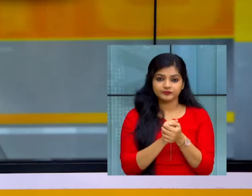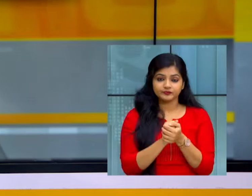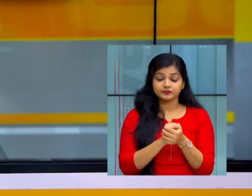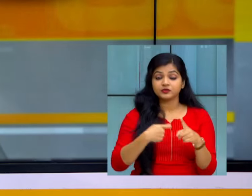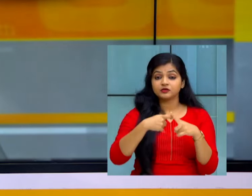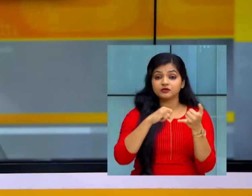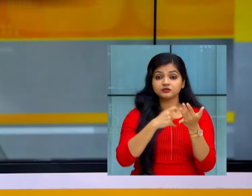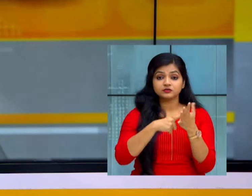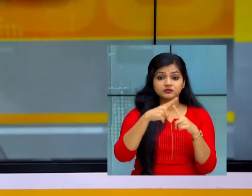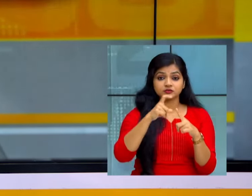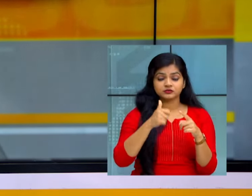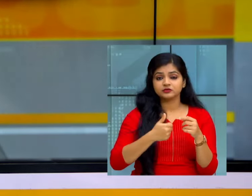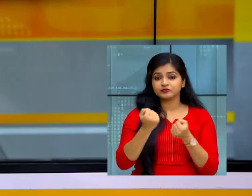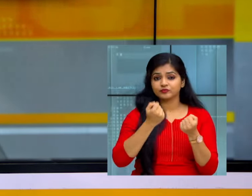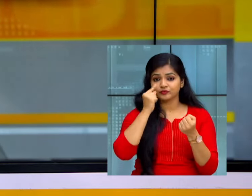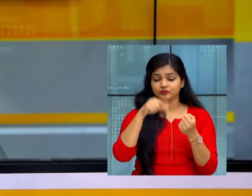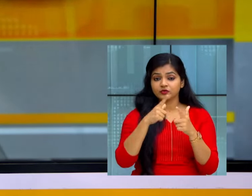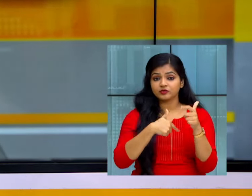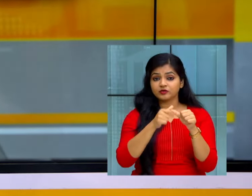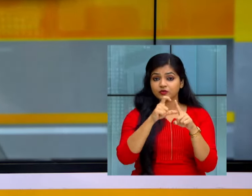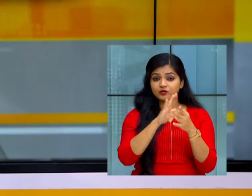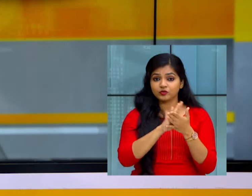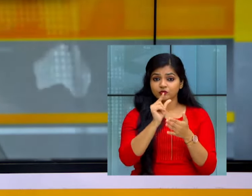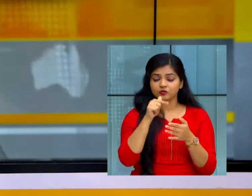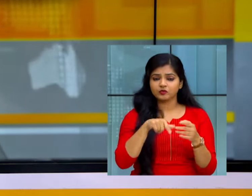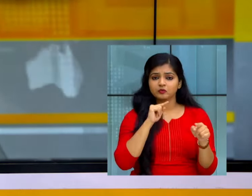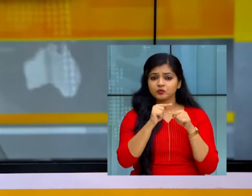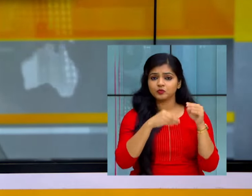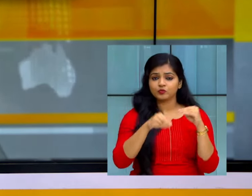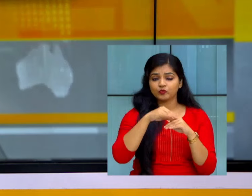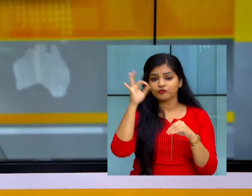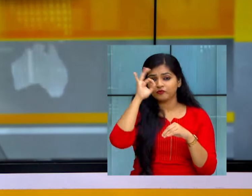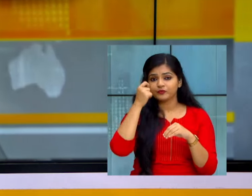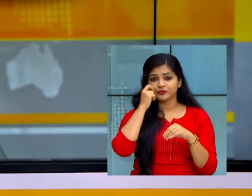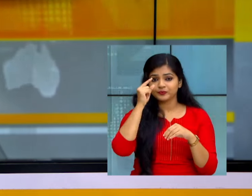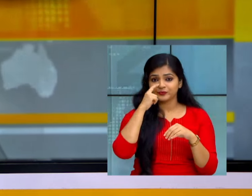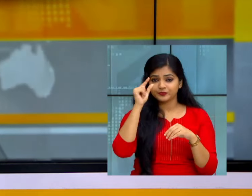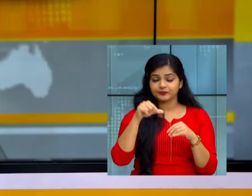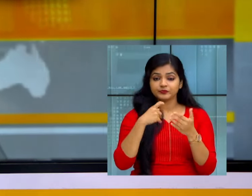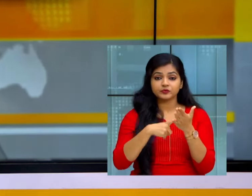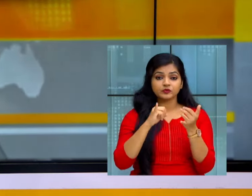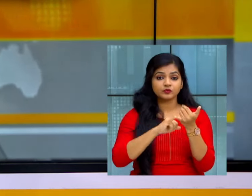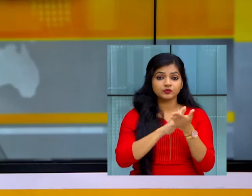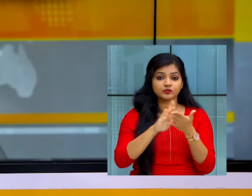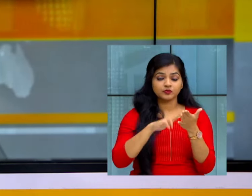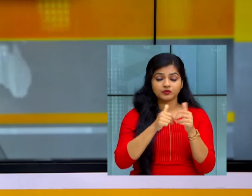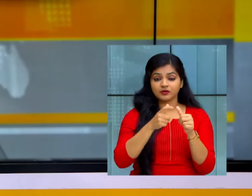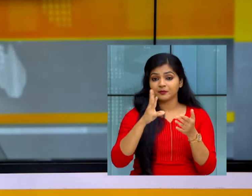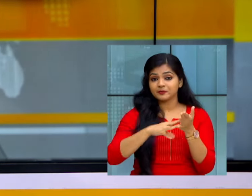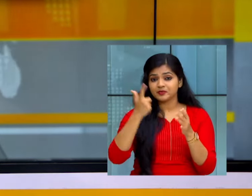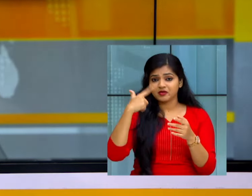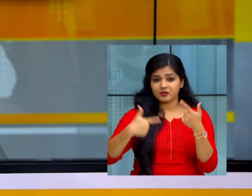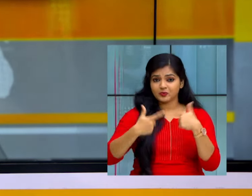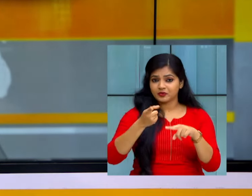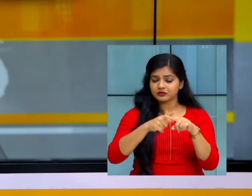കെഎസ്ആർടിസി ഡ്രൈവർ യുദവിനെതിരെ ആരോപണവുമായി സിനിമാതാരം റോഷ്ന ആൻഡ് റോയ് രംഗത്തെത്തി മേയർ ആര്യ രാജേന്ദ്രൻ നേരിട്ടതിന് സമാനമായ അനുഭവം